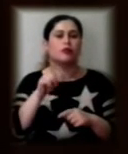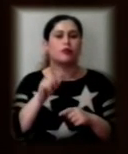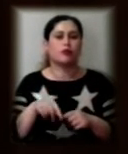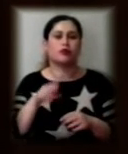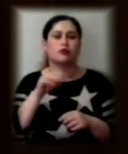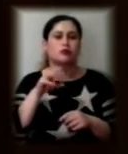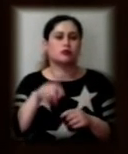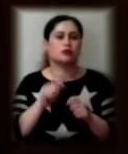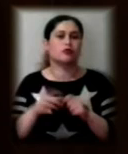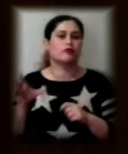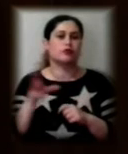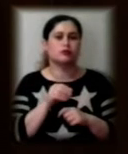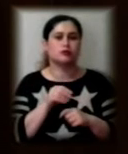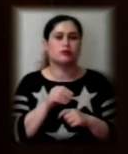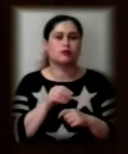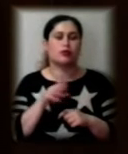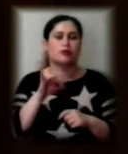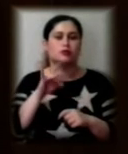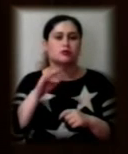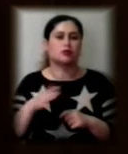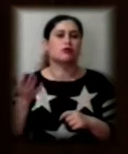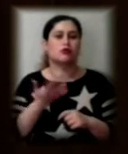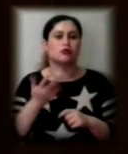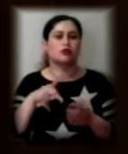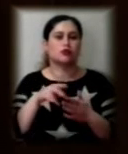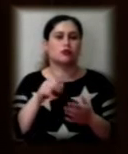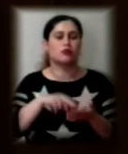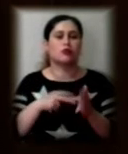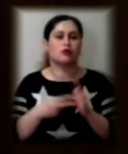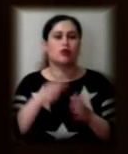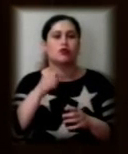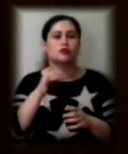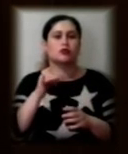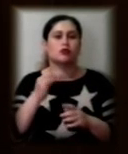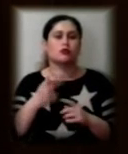всіх пацієнтів, які йдуть на планову госпіталізацію в нашу лікарню,